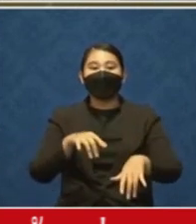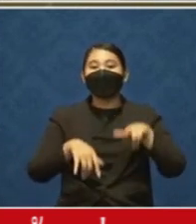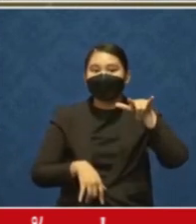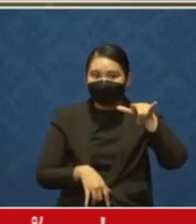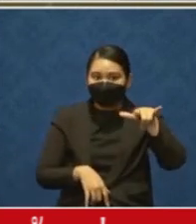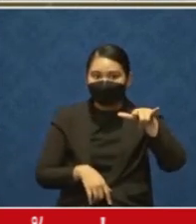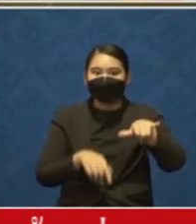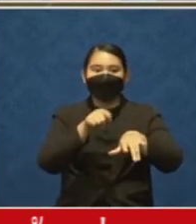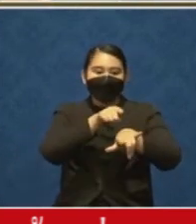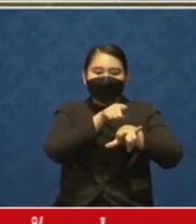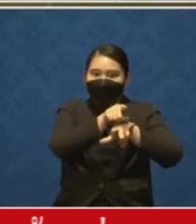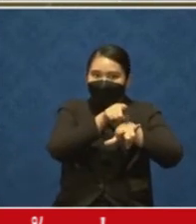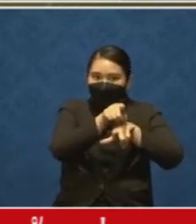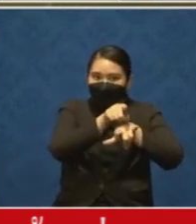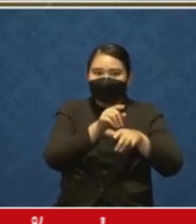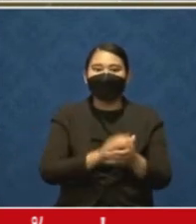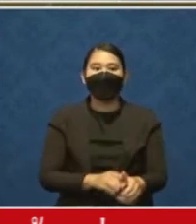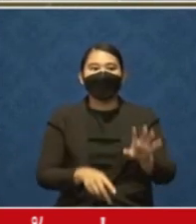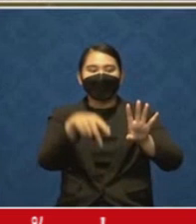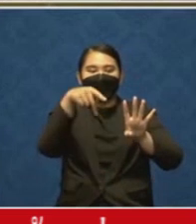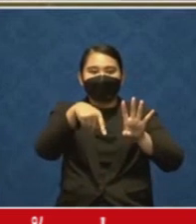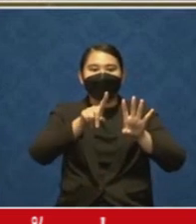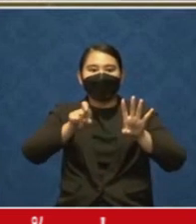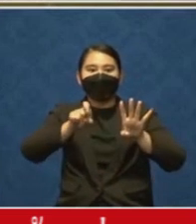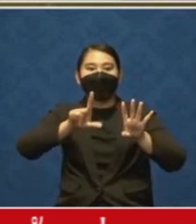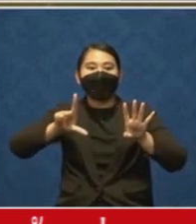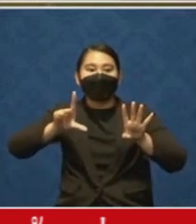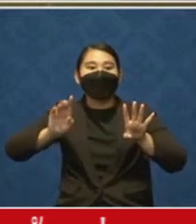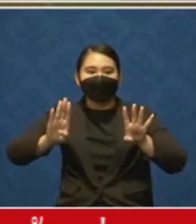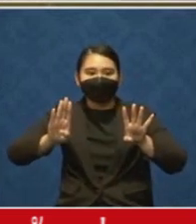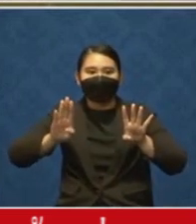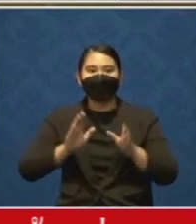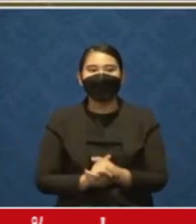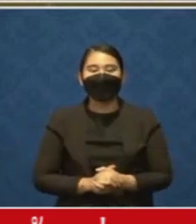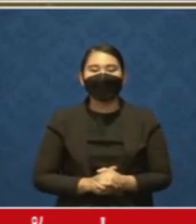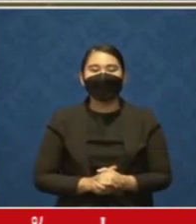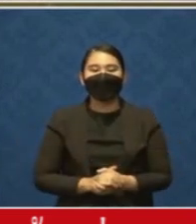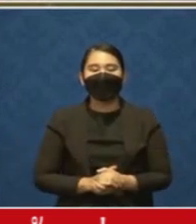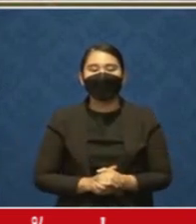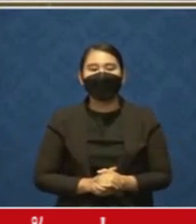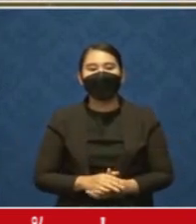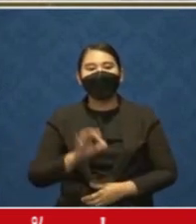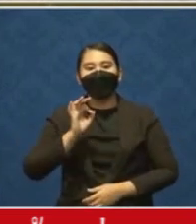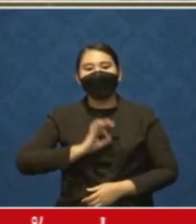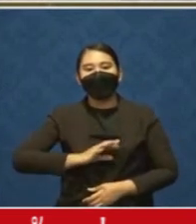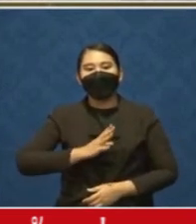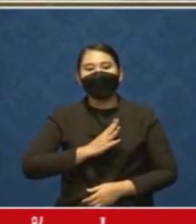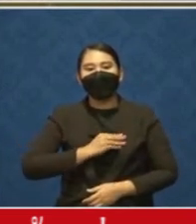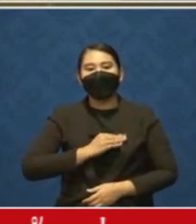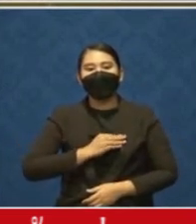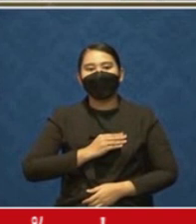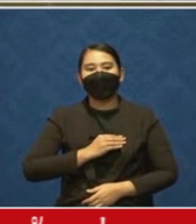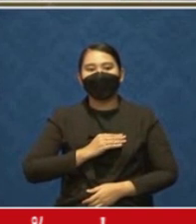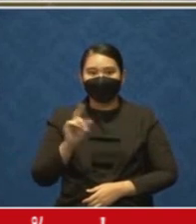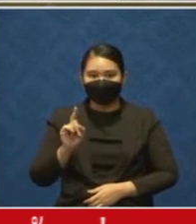บอาวุธราคาลำละ 4,100 ล้านบาทนอกจากนี้ครับท่านประธานครับ สิ่งที่น่ากลัวคืออะไรครับท่านประธ